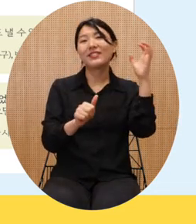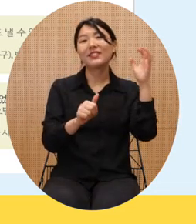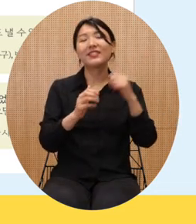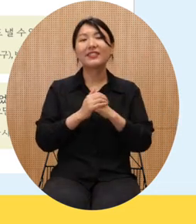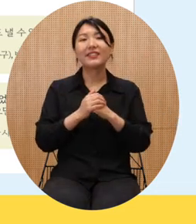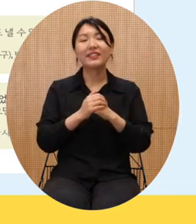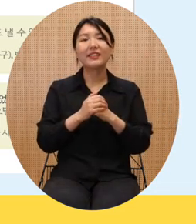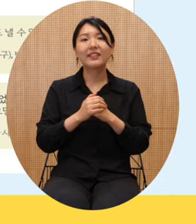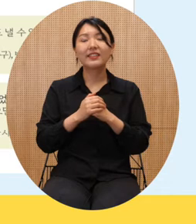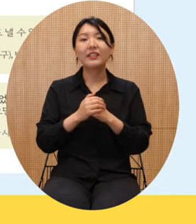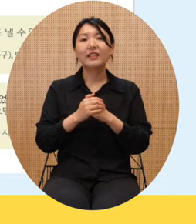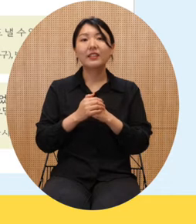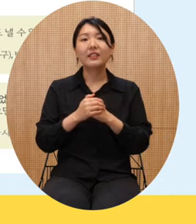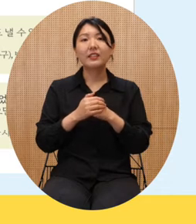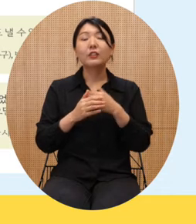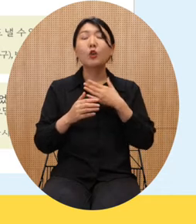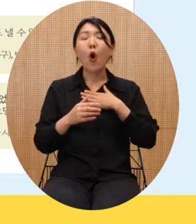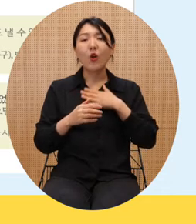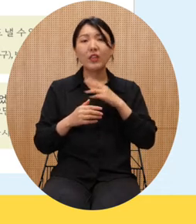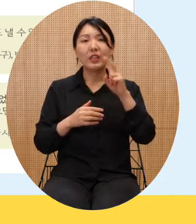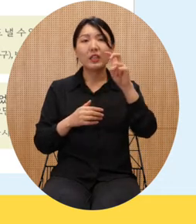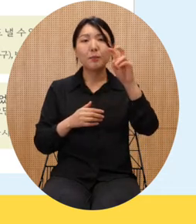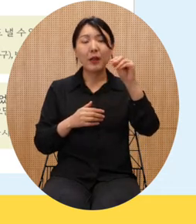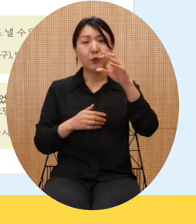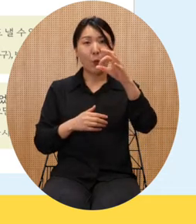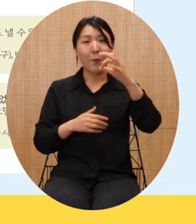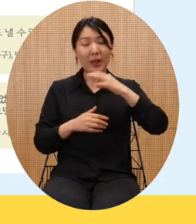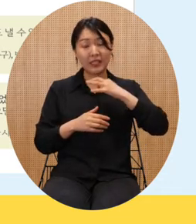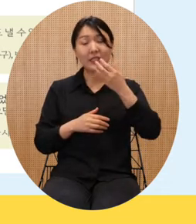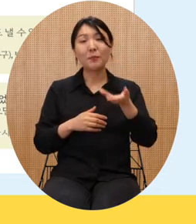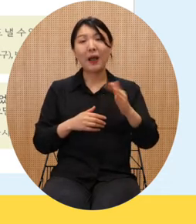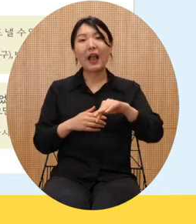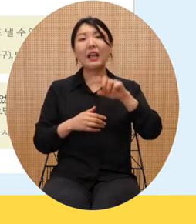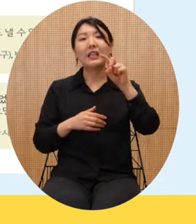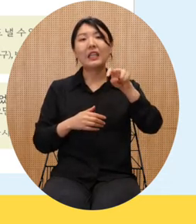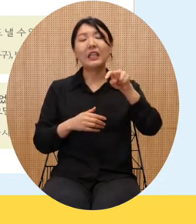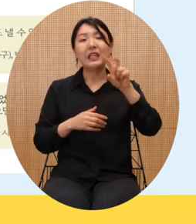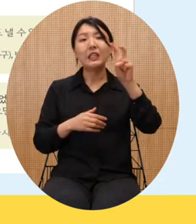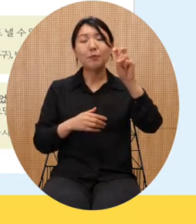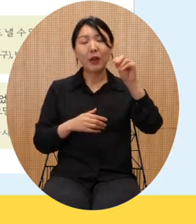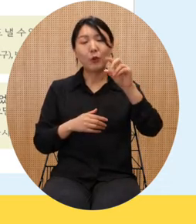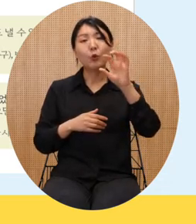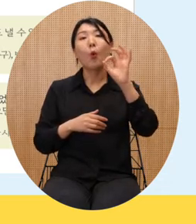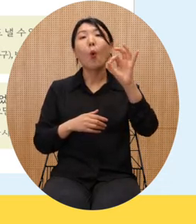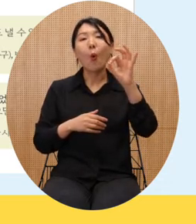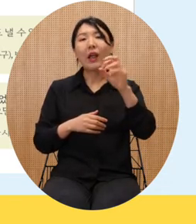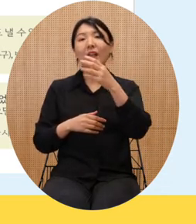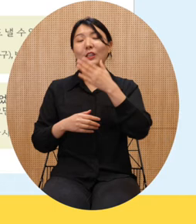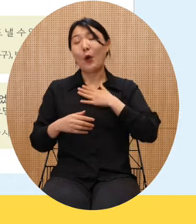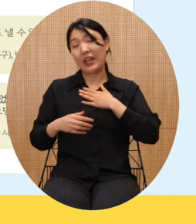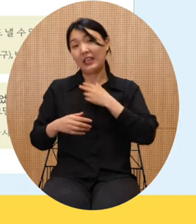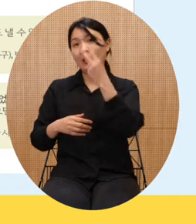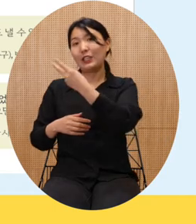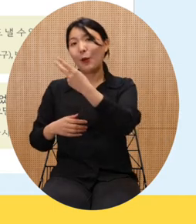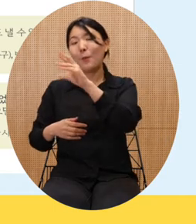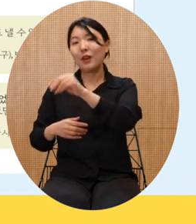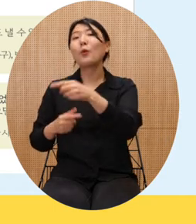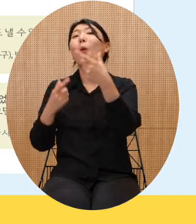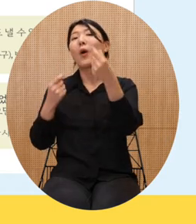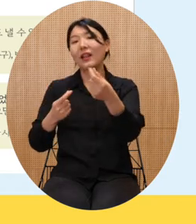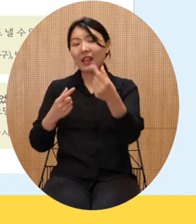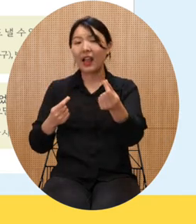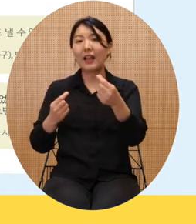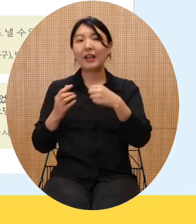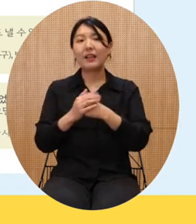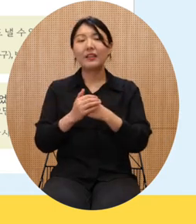있던 상황에서도 해결이 되고 그래서 그런 얘기를 하시더라고요. 저는 20만 원을 지원받는데 이 돈을 2천만 원처럼 쓰고